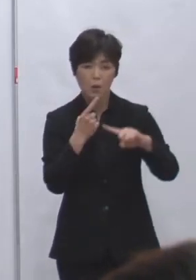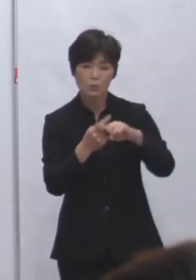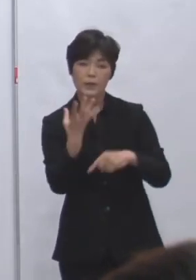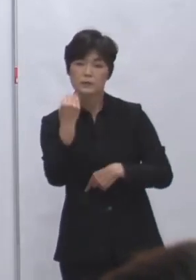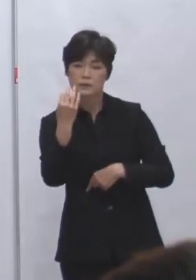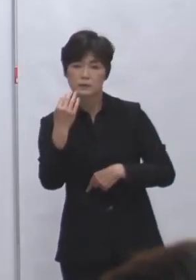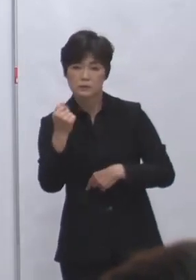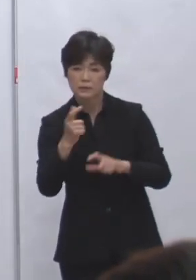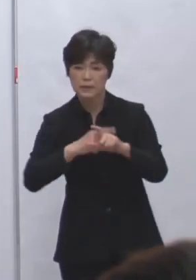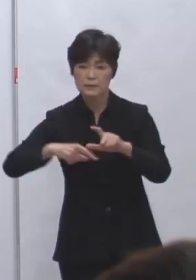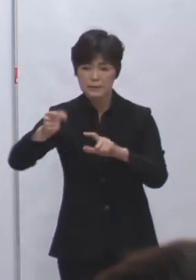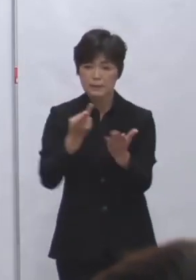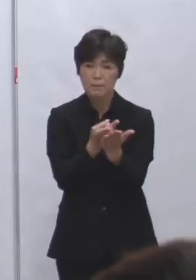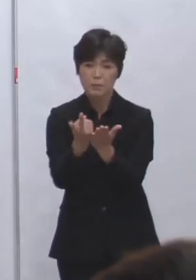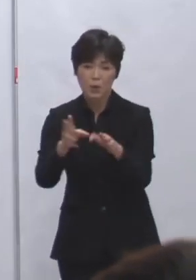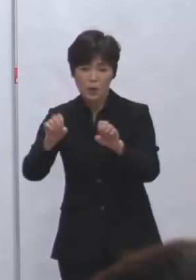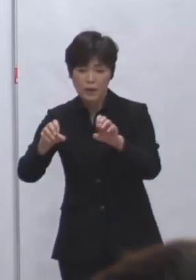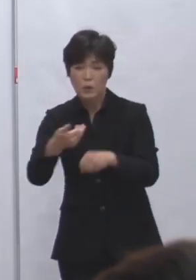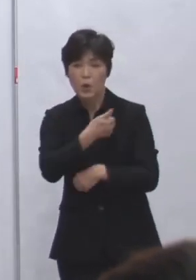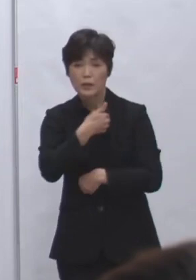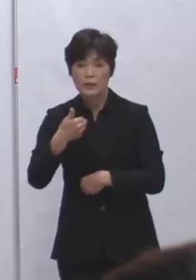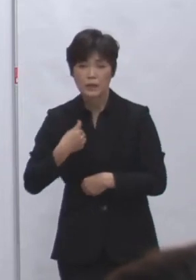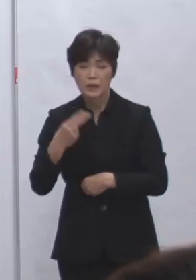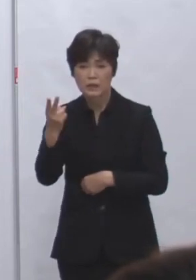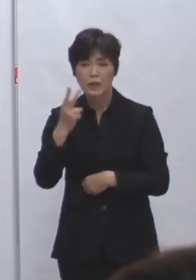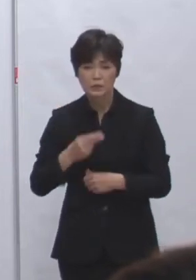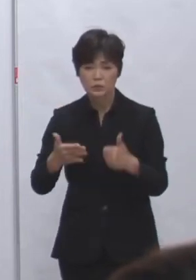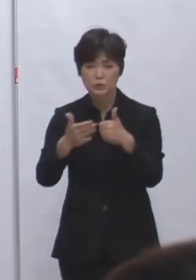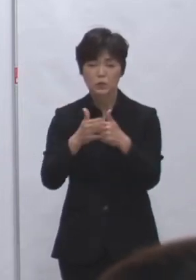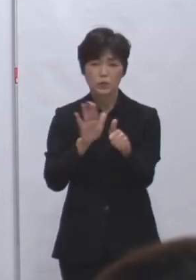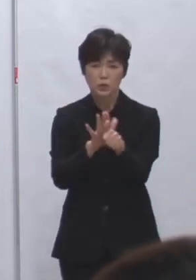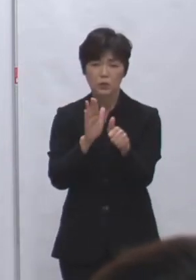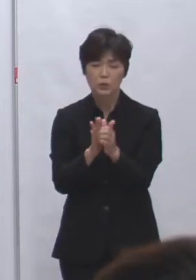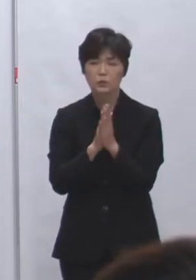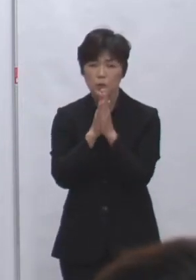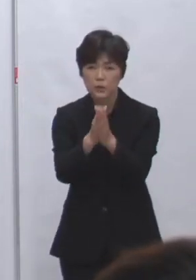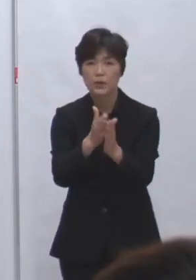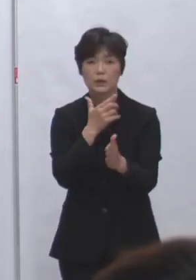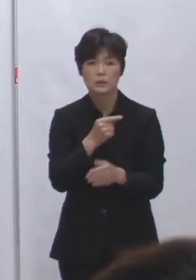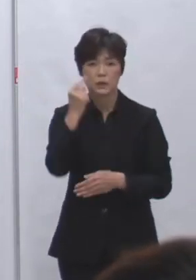ルファでさらなる確保をいただけるように協力を要請をしてまいります。